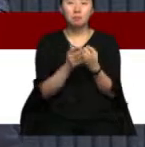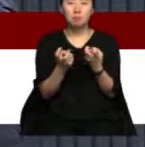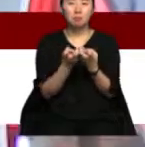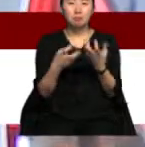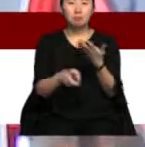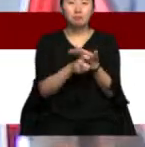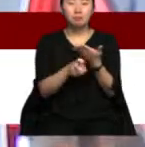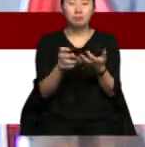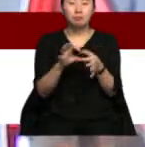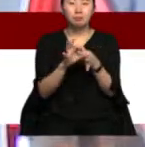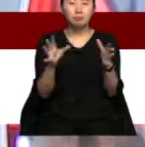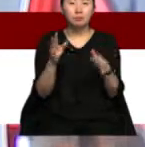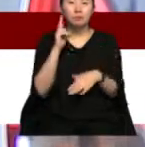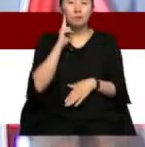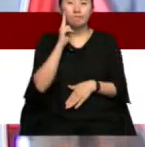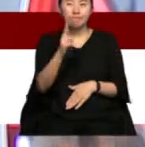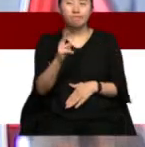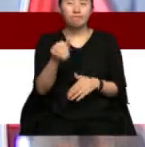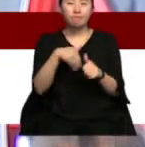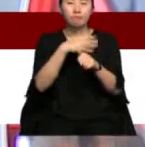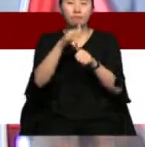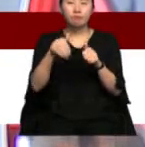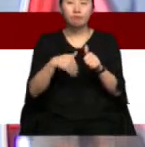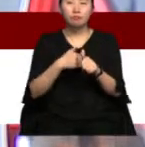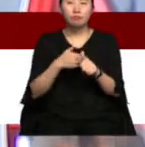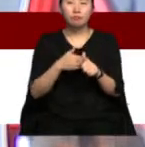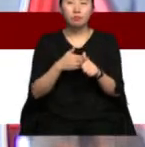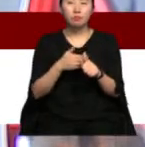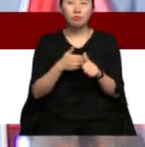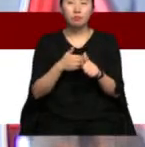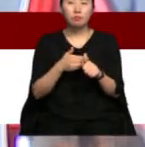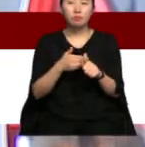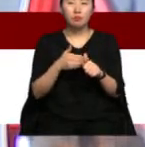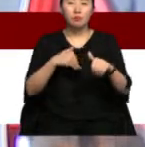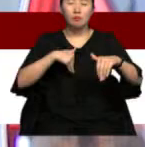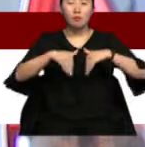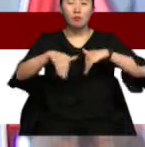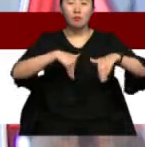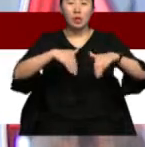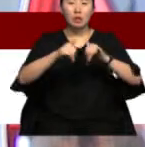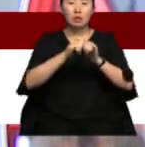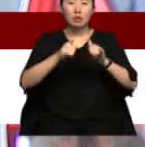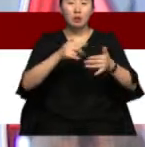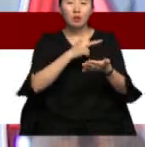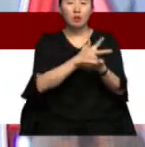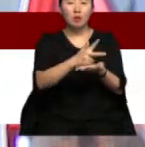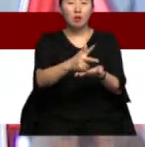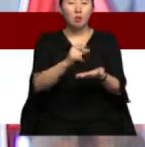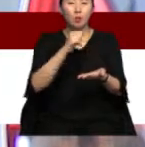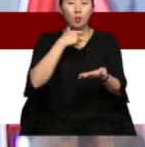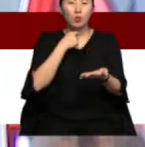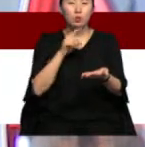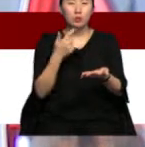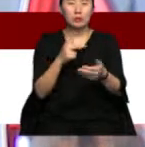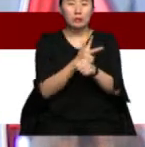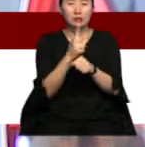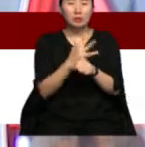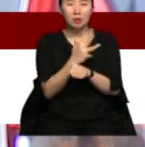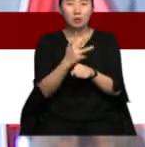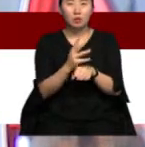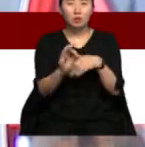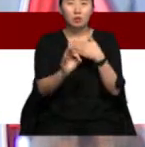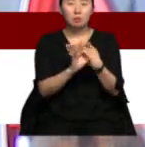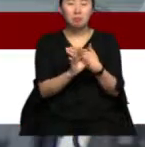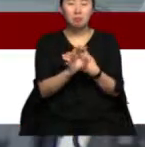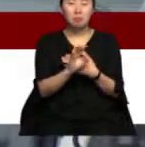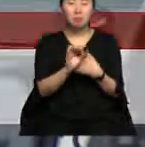거죠. 심각하다고 생각이 들어요. 이런데 인도에다가 저녁에 한 7시나 8시쯤 들어오면 될